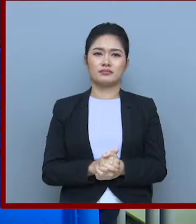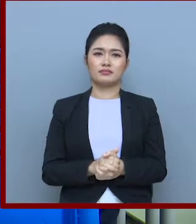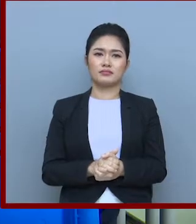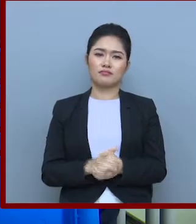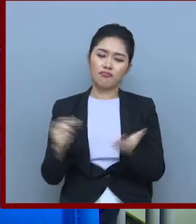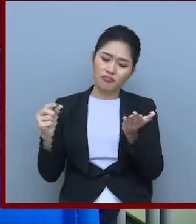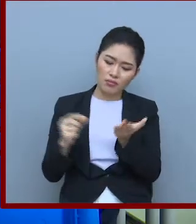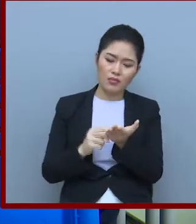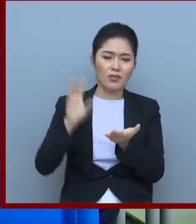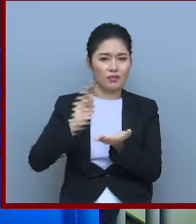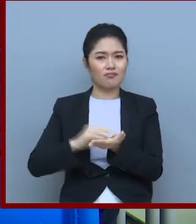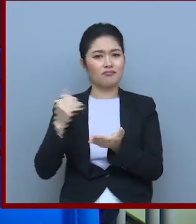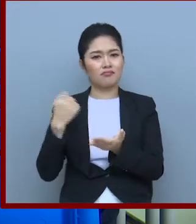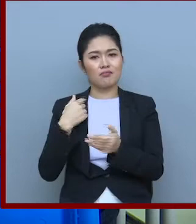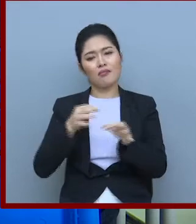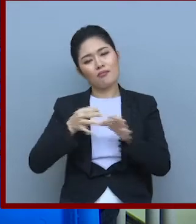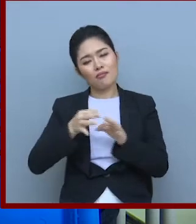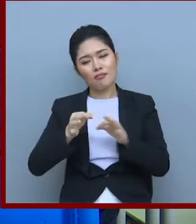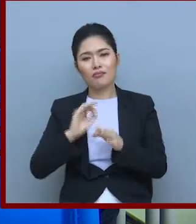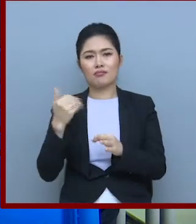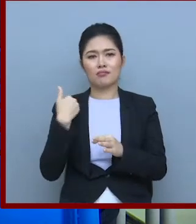เชื่อมต่อ USB to UART นะครับบริด